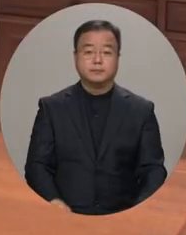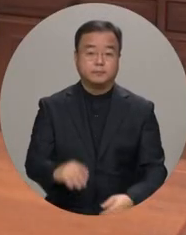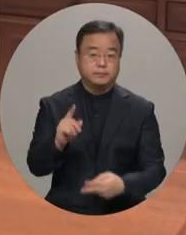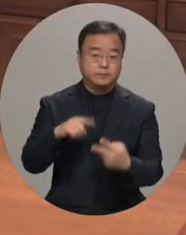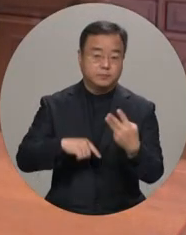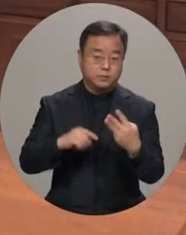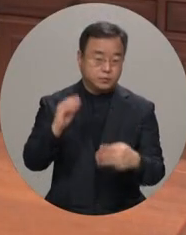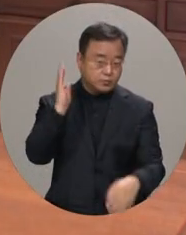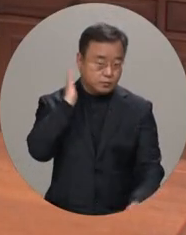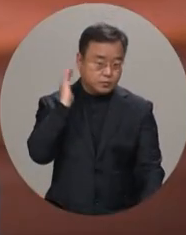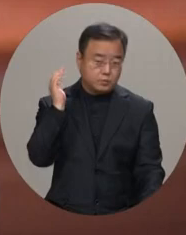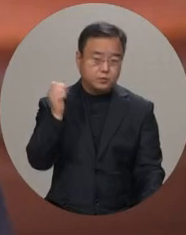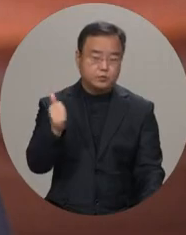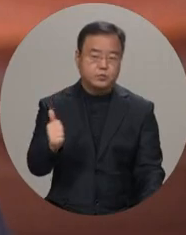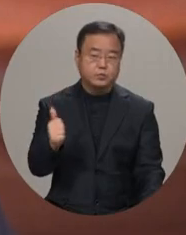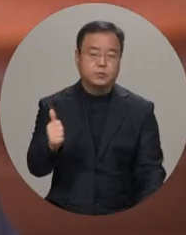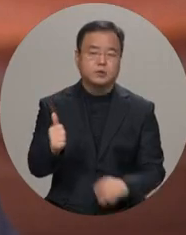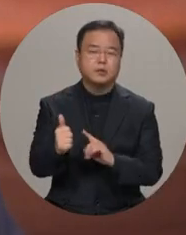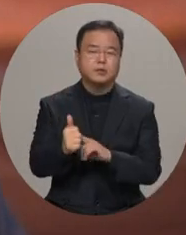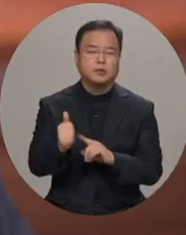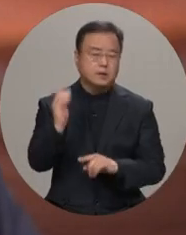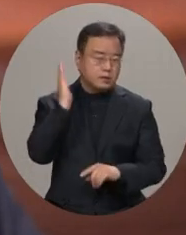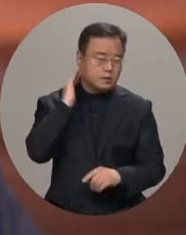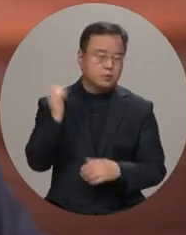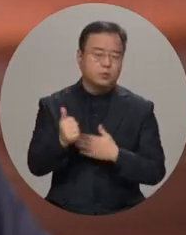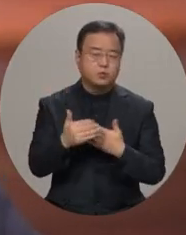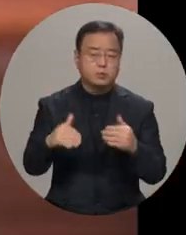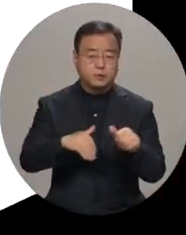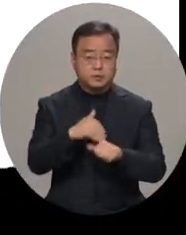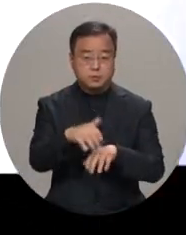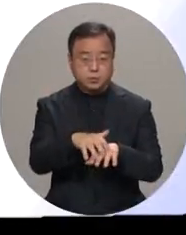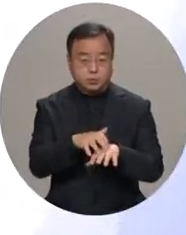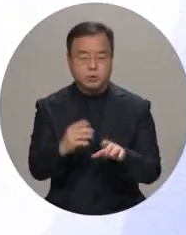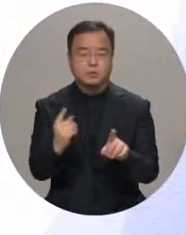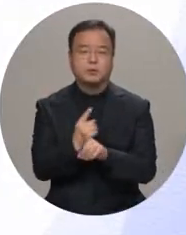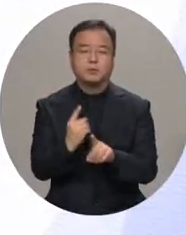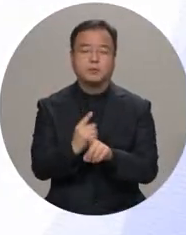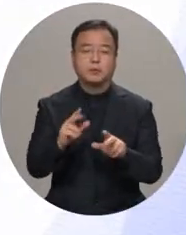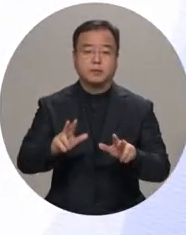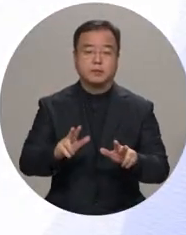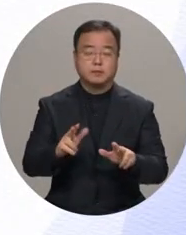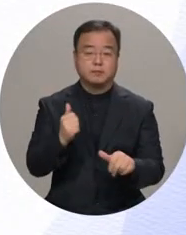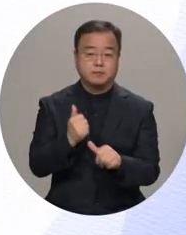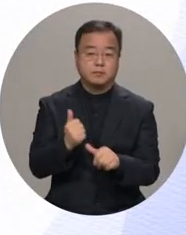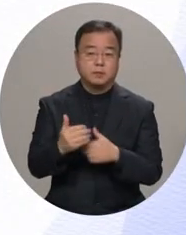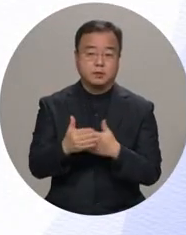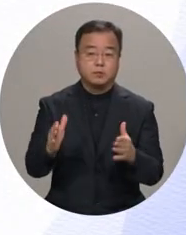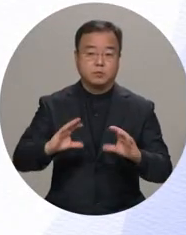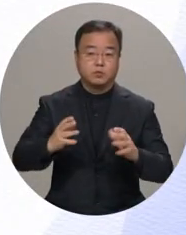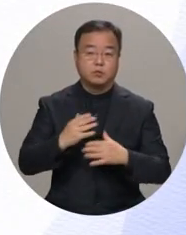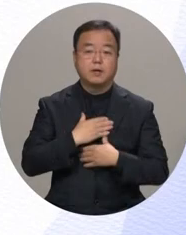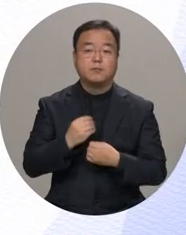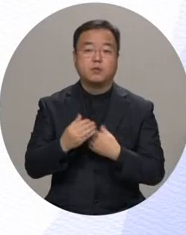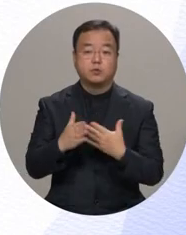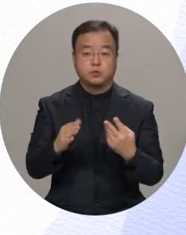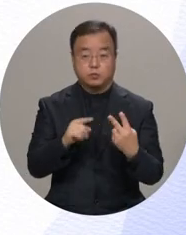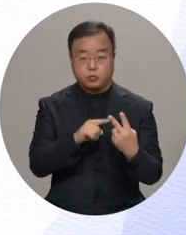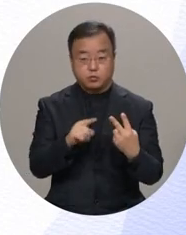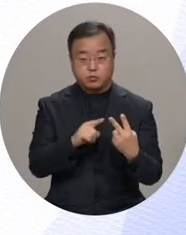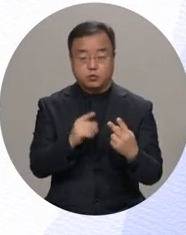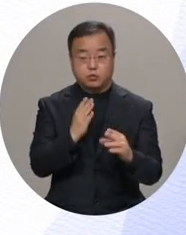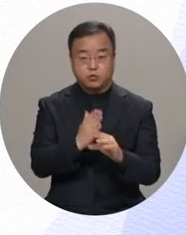윤석열 대통령이 대통령실 체제를 개편했습니다. 현행 비서실과 국가안보실로 운영되던